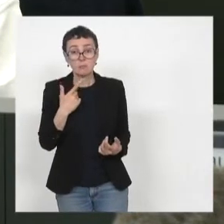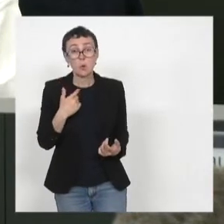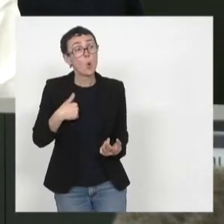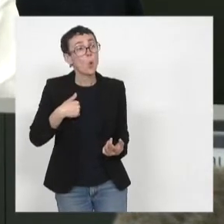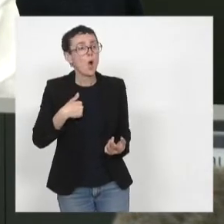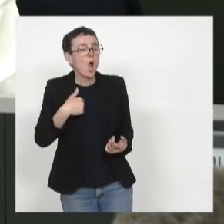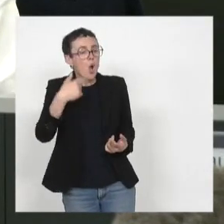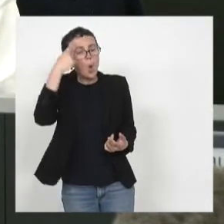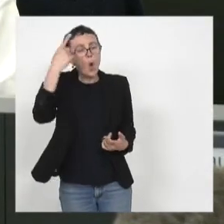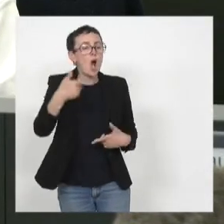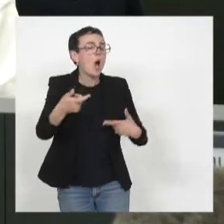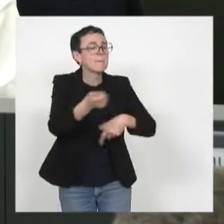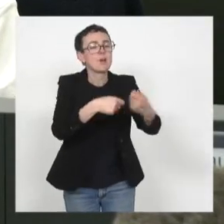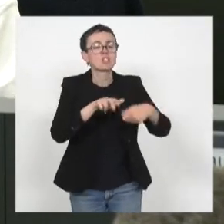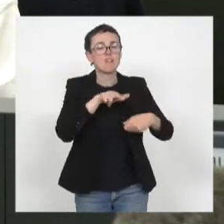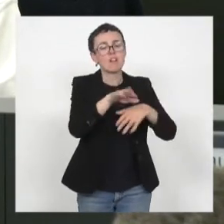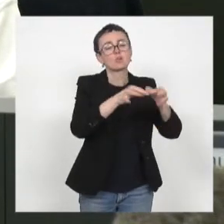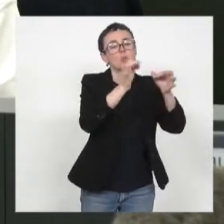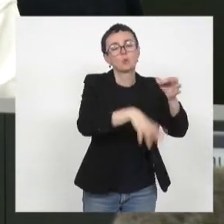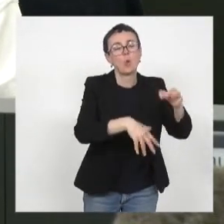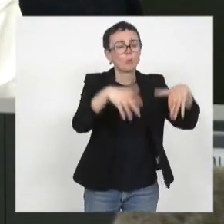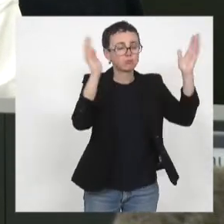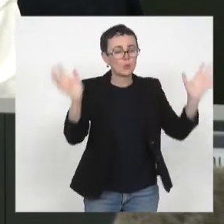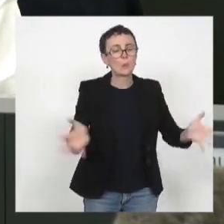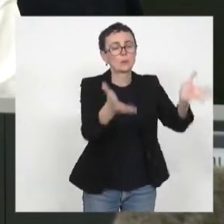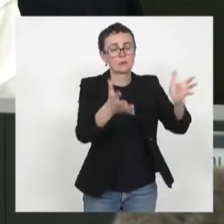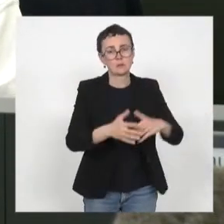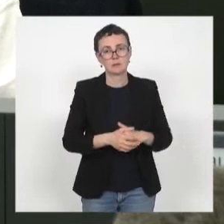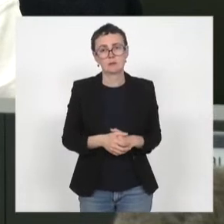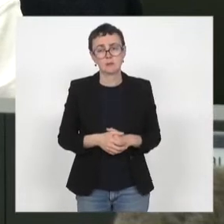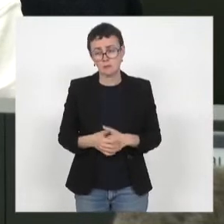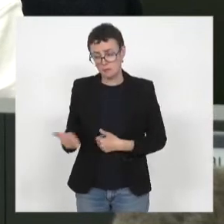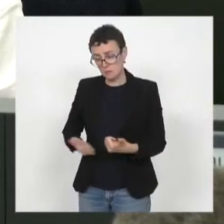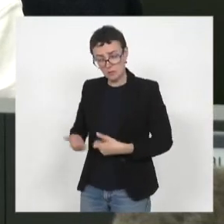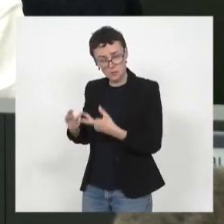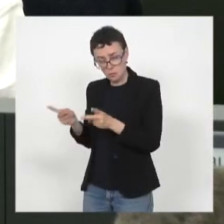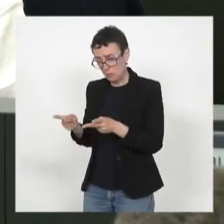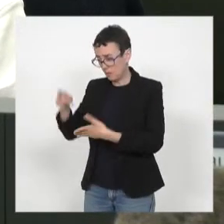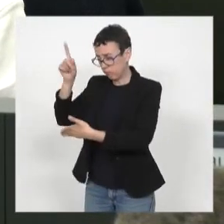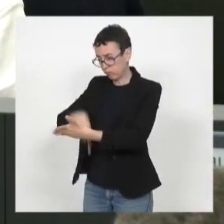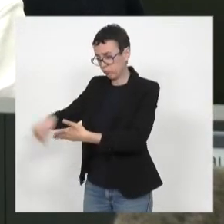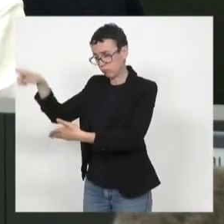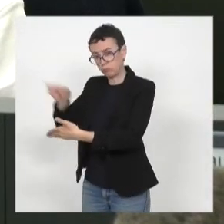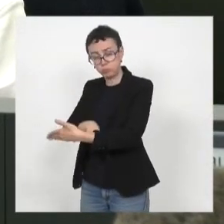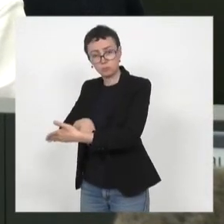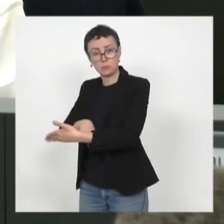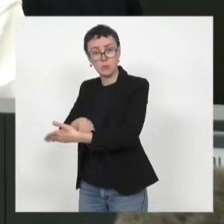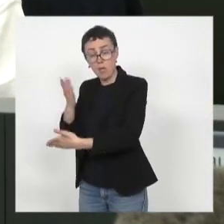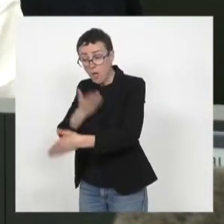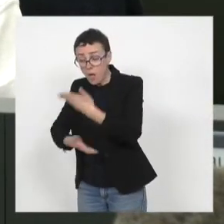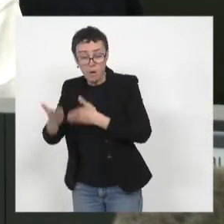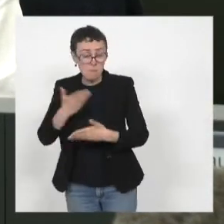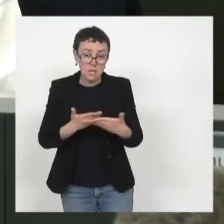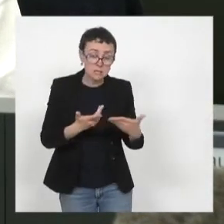du marché qui résoudrait tous les problèmes. Démanteler le service public et vouloir s'éloigner des objectifs du